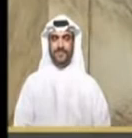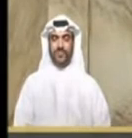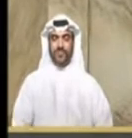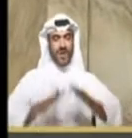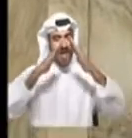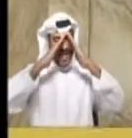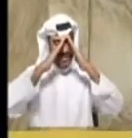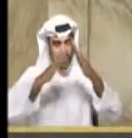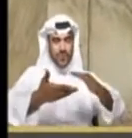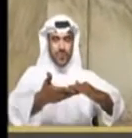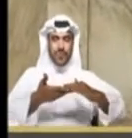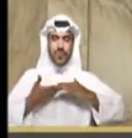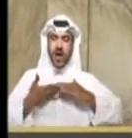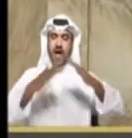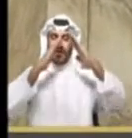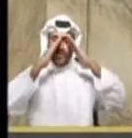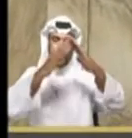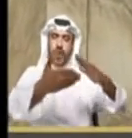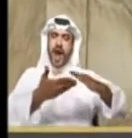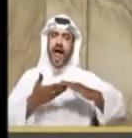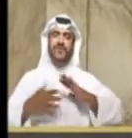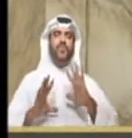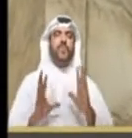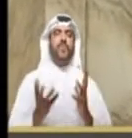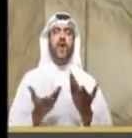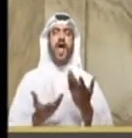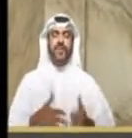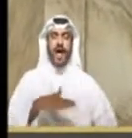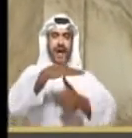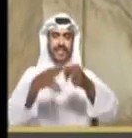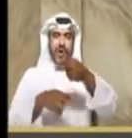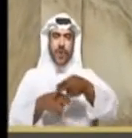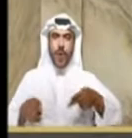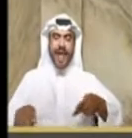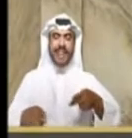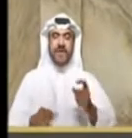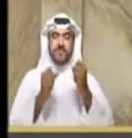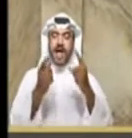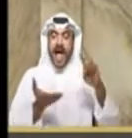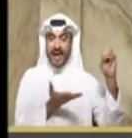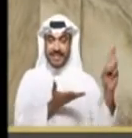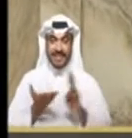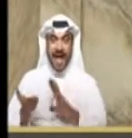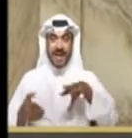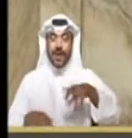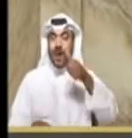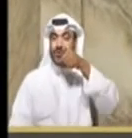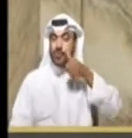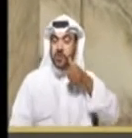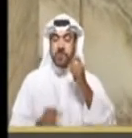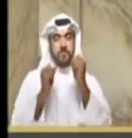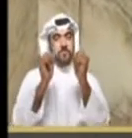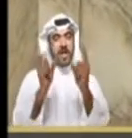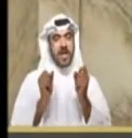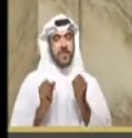أن هذه الزيارة لتقديم الشكر والتقدير لقيادة الكويت ممثلة في سمو الأمير